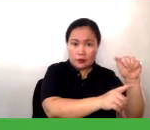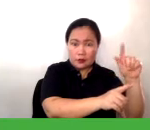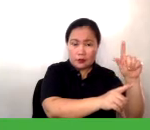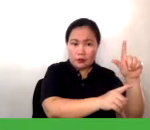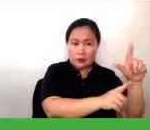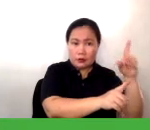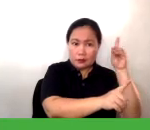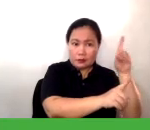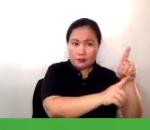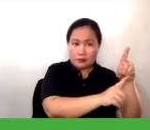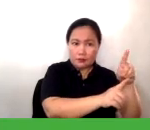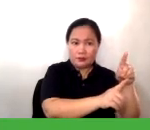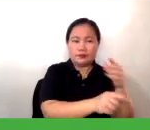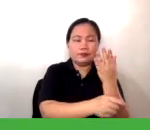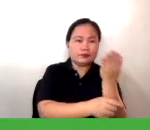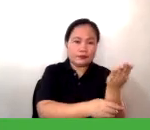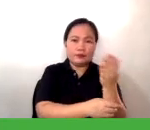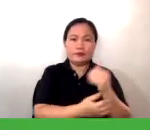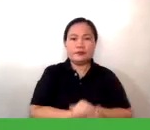become 0.114